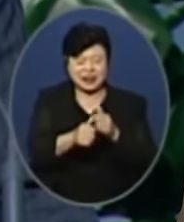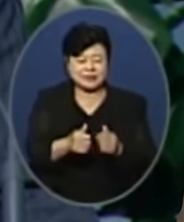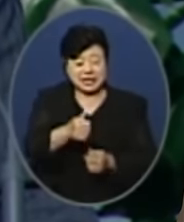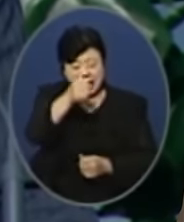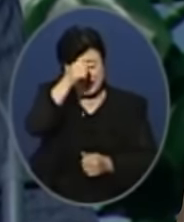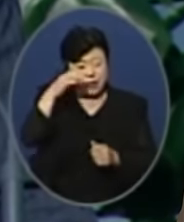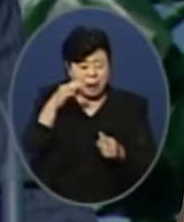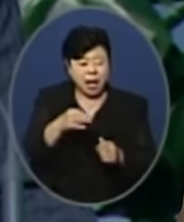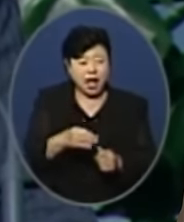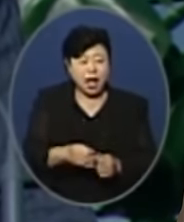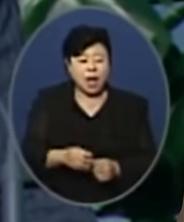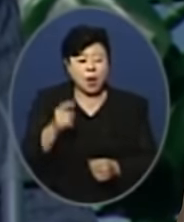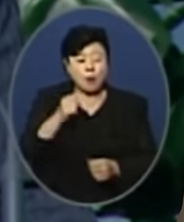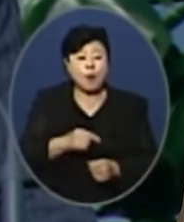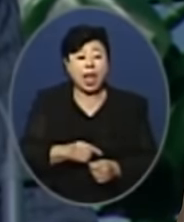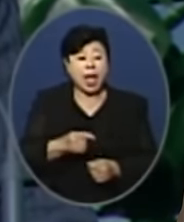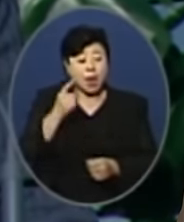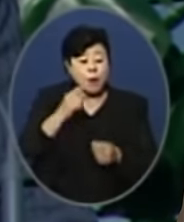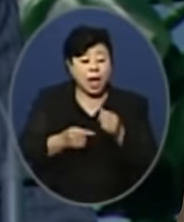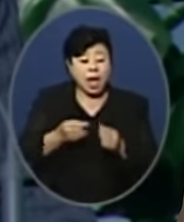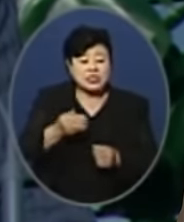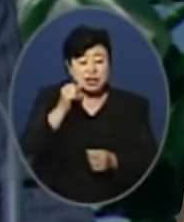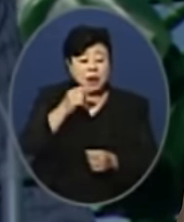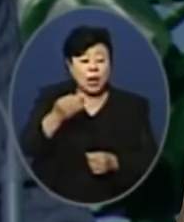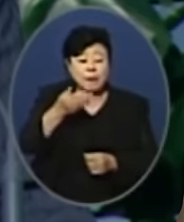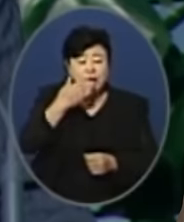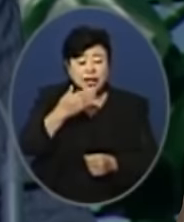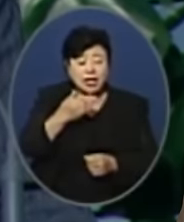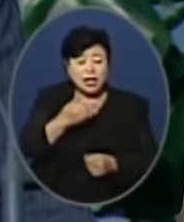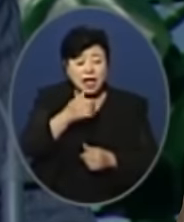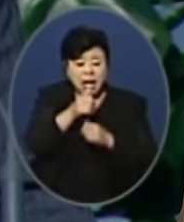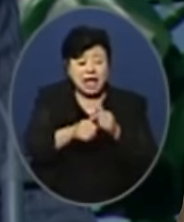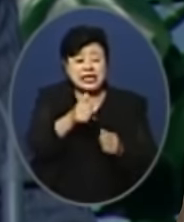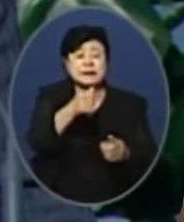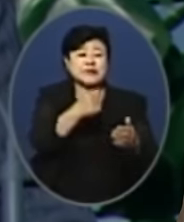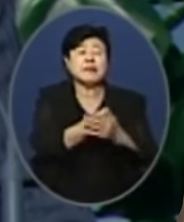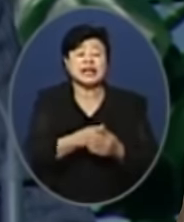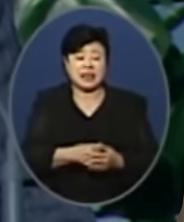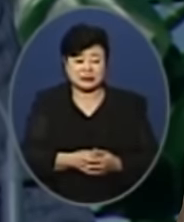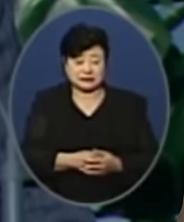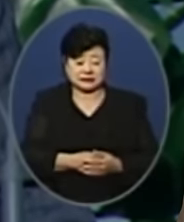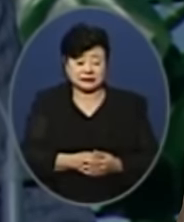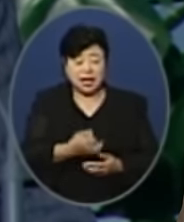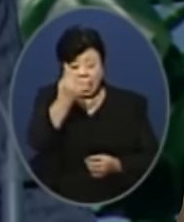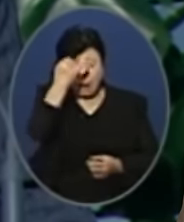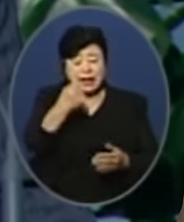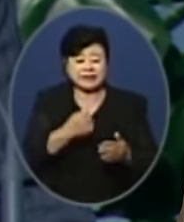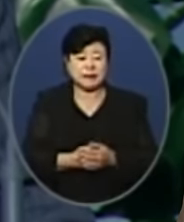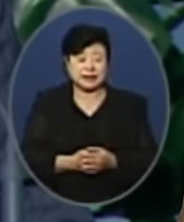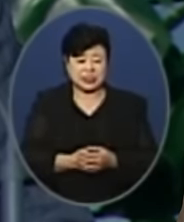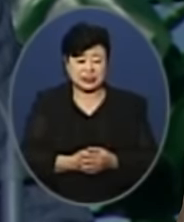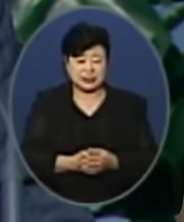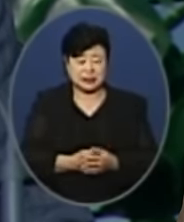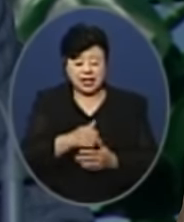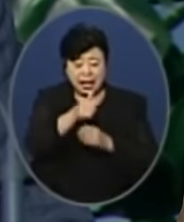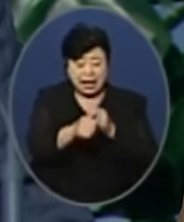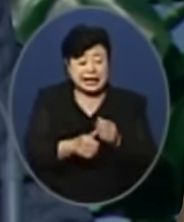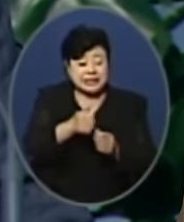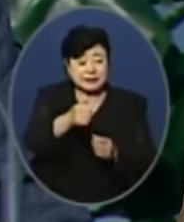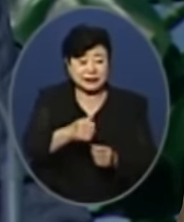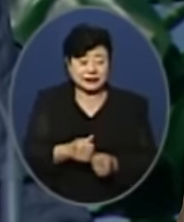하나님께서 아담아 왜 선악과를 따먹었냐, 하나님 탓이고 하와 탓입니다. 왜냐하면